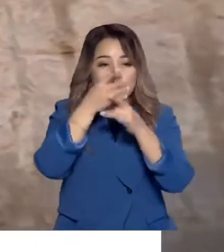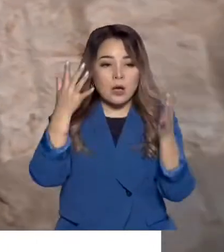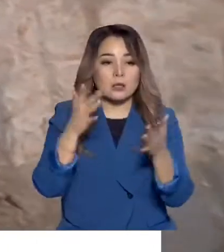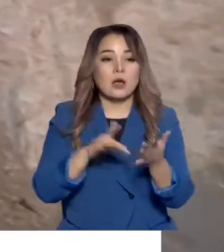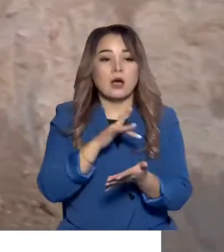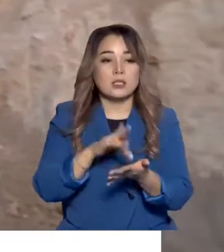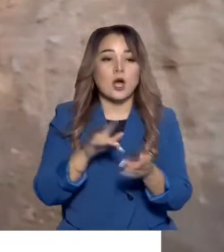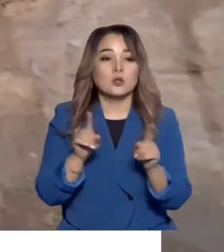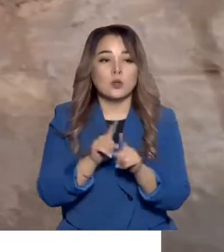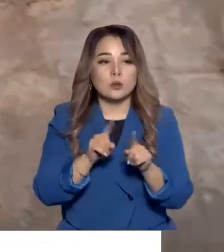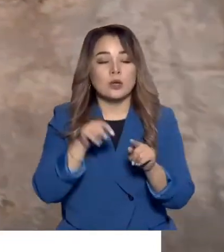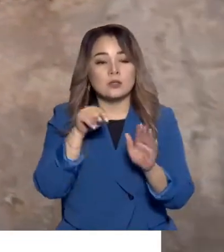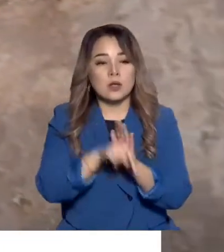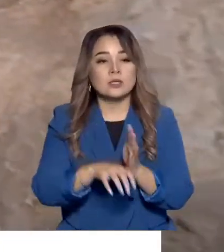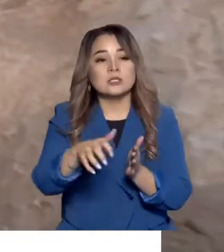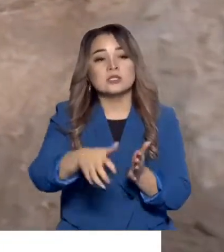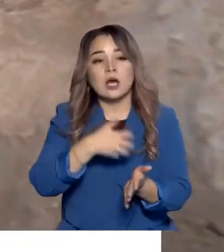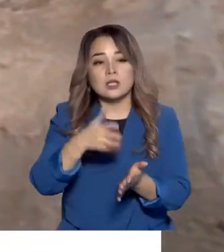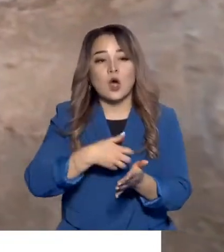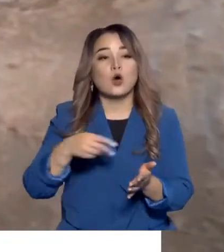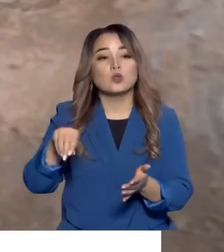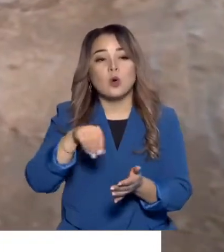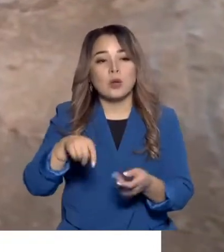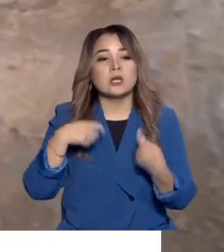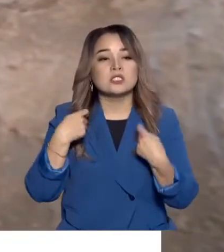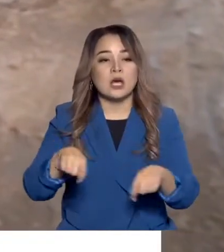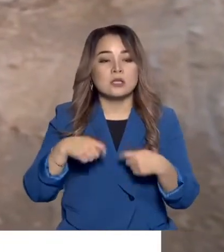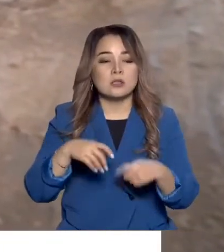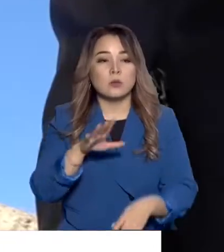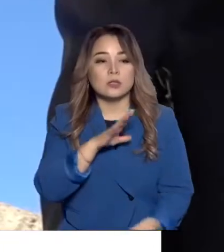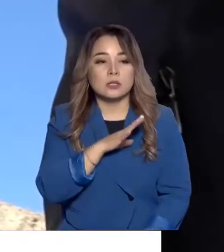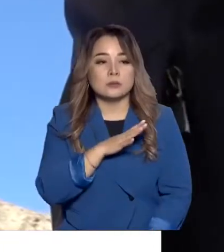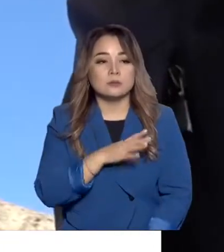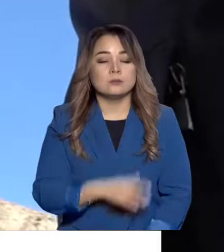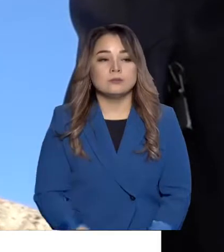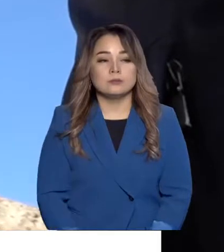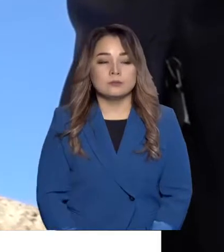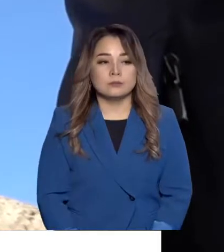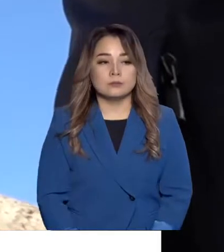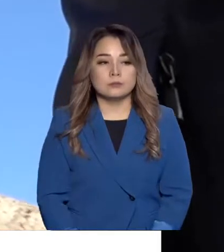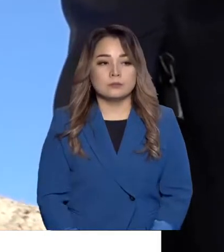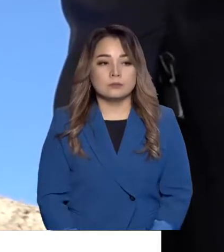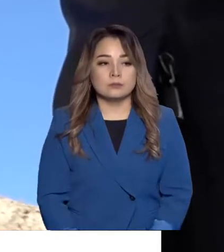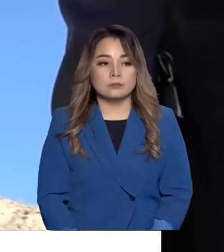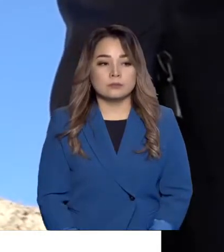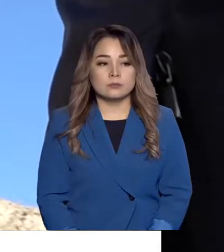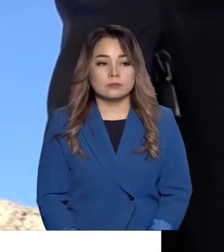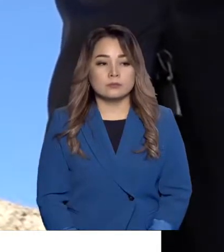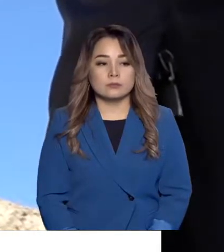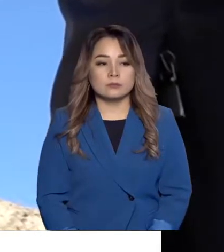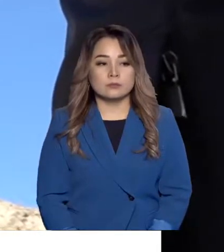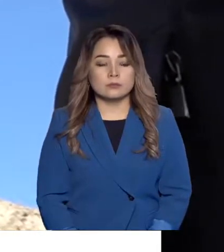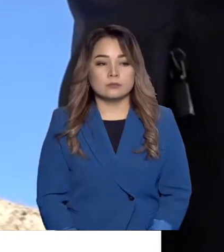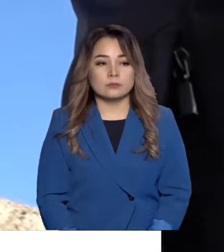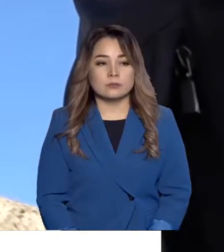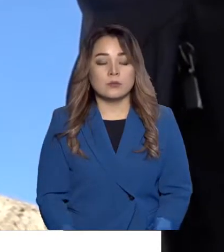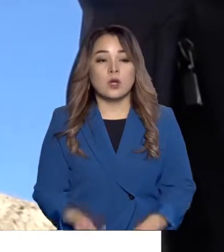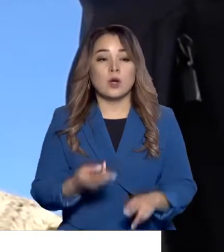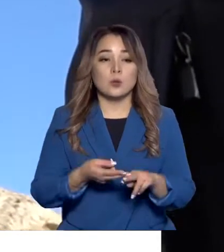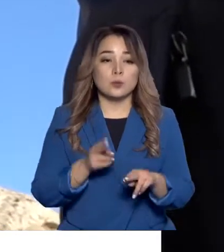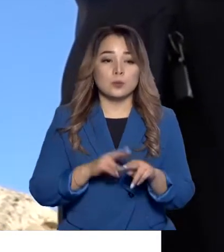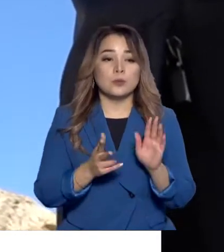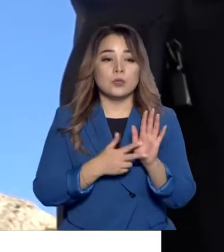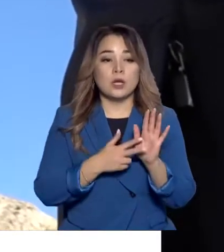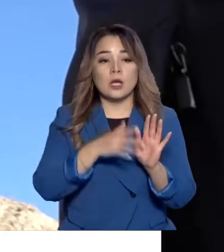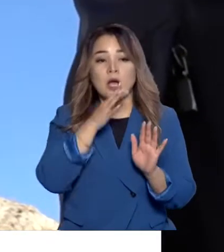turmak tabanına deyin kırnap alıp toprağın satıp jibergen. No, 8-nji asır daje